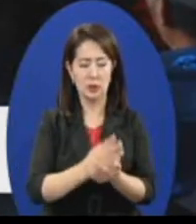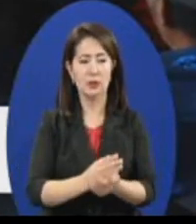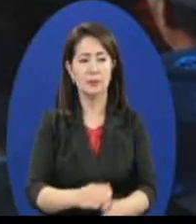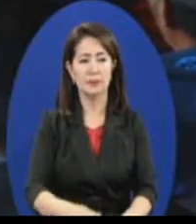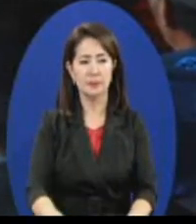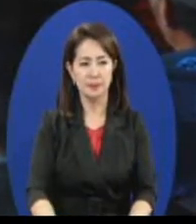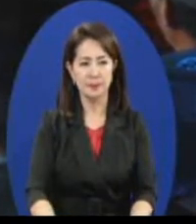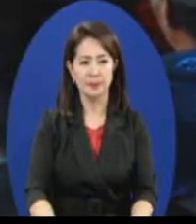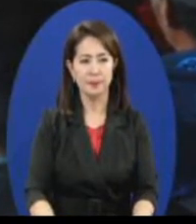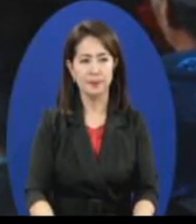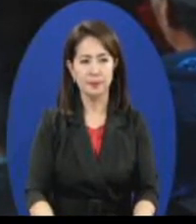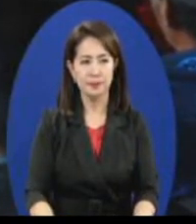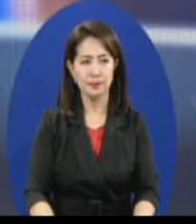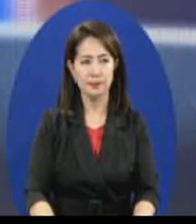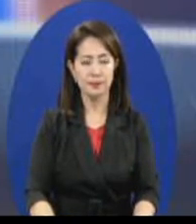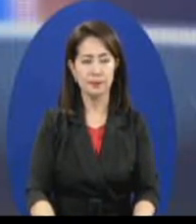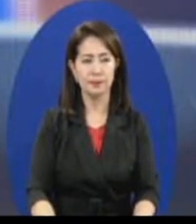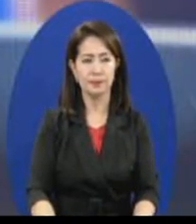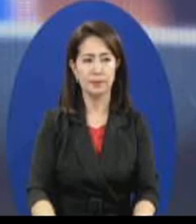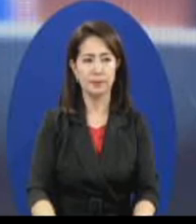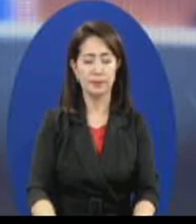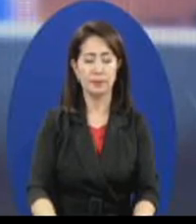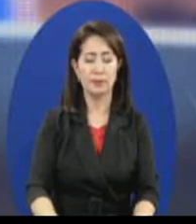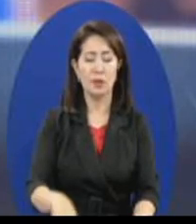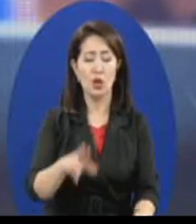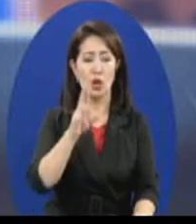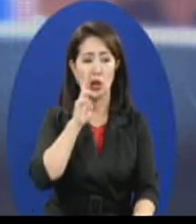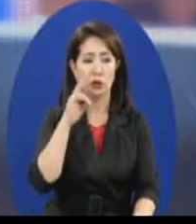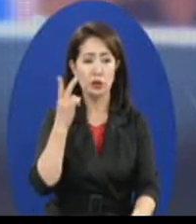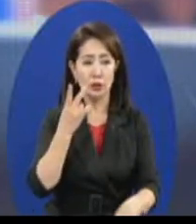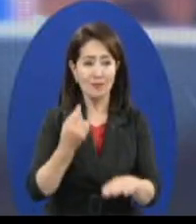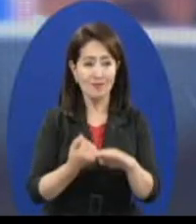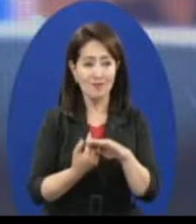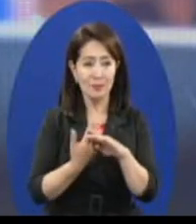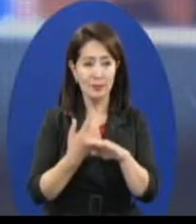байгаа юм а. Хүнсний ногоочд хагасчлал орчмын хугацаанд